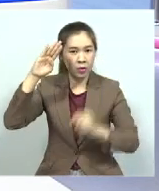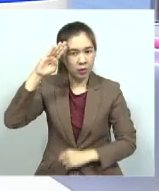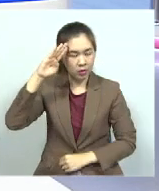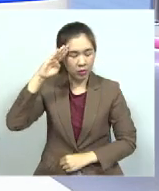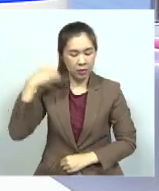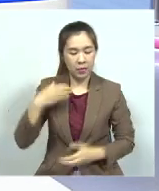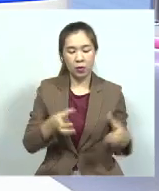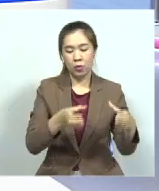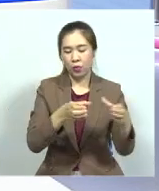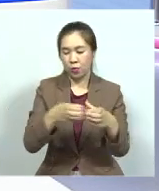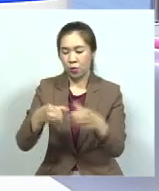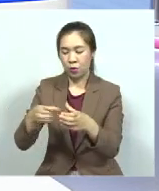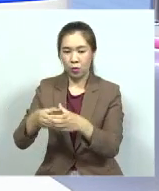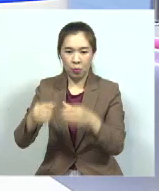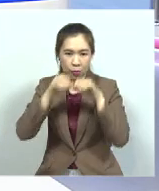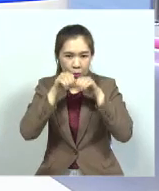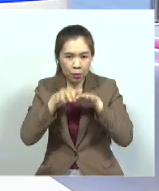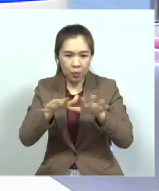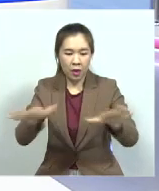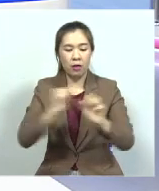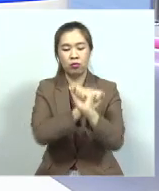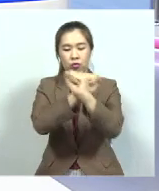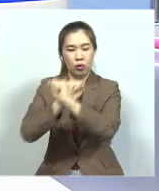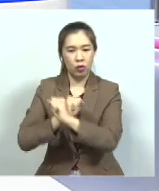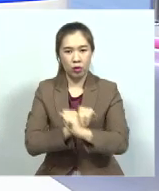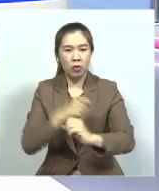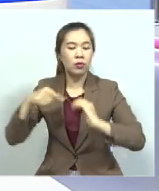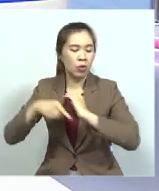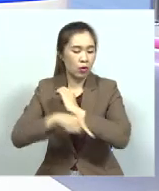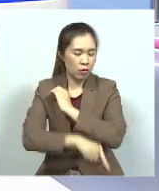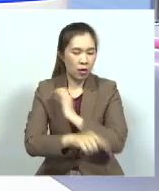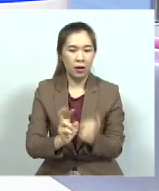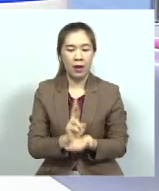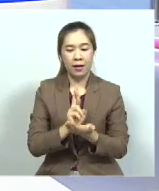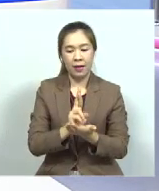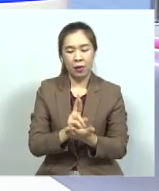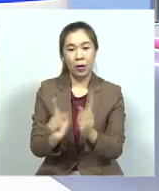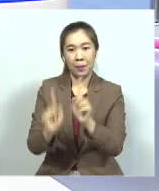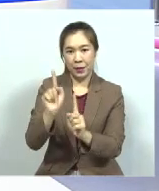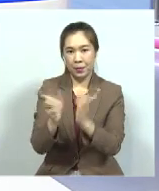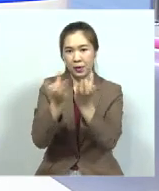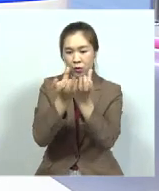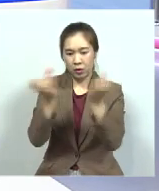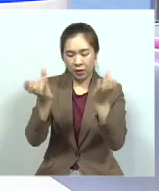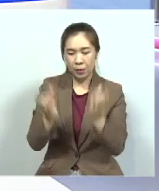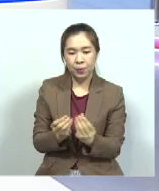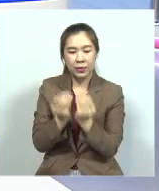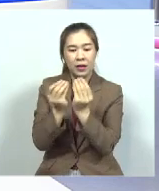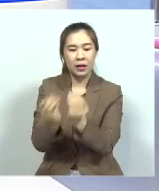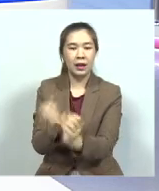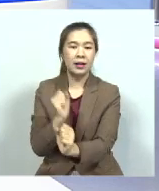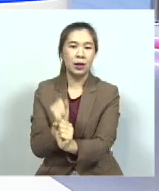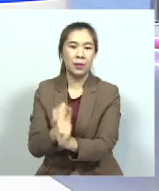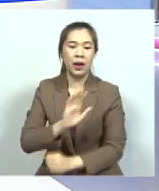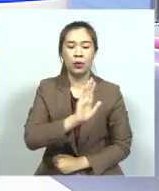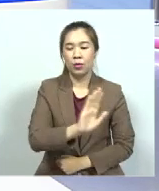ได้นำทุกภาคส่วนประกาศเจตนารมณ์ต่อต้านการคอร์รัปชันและมอบรางวัลการประเมินคุณธรรมและความโปร่งใสในการดำเนิน